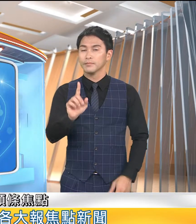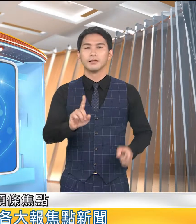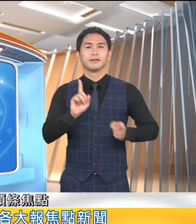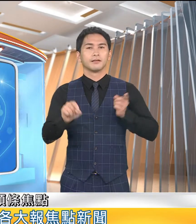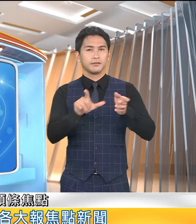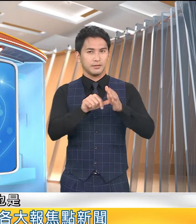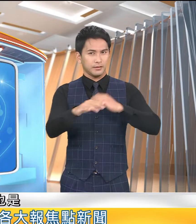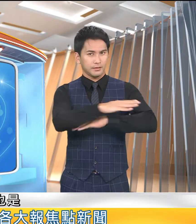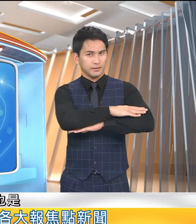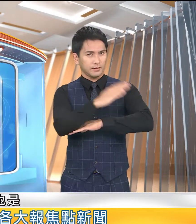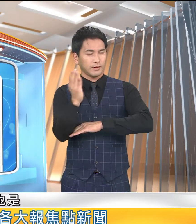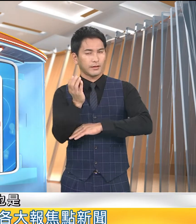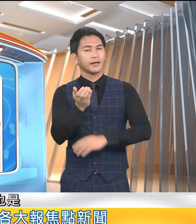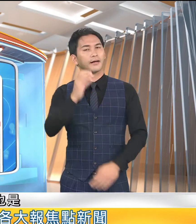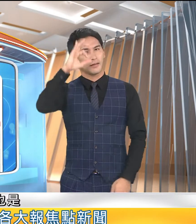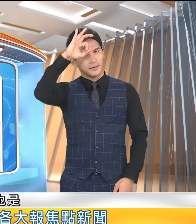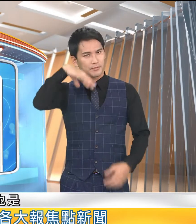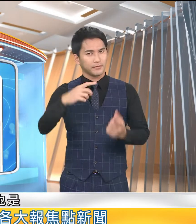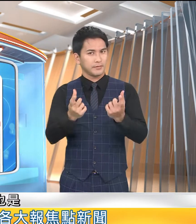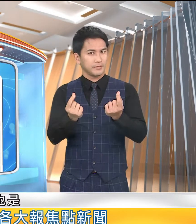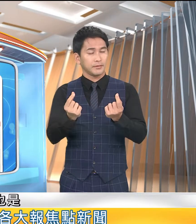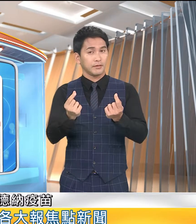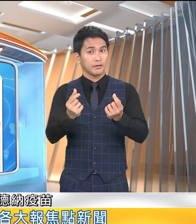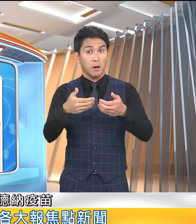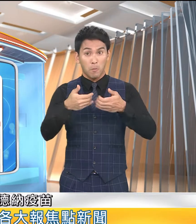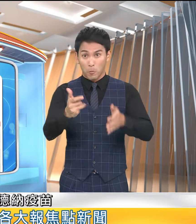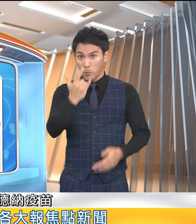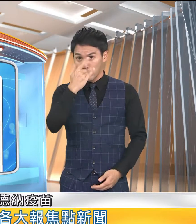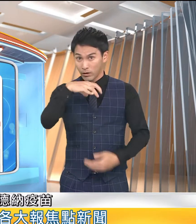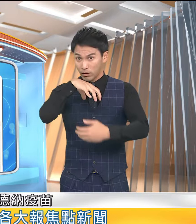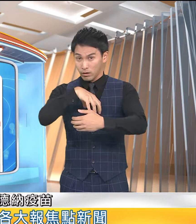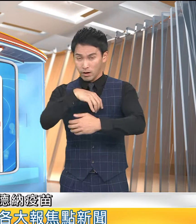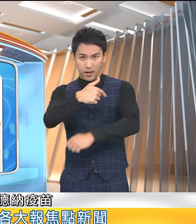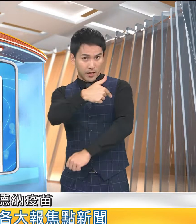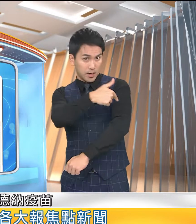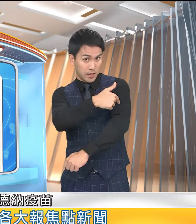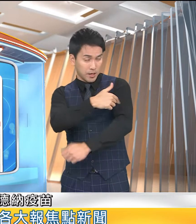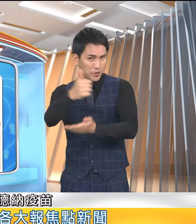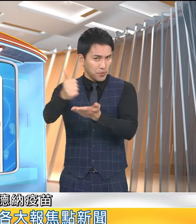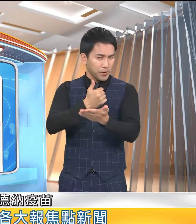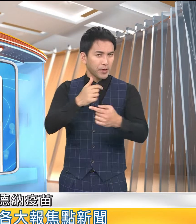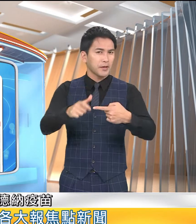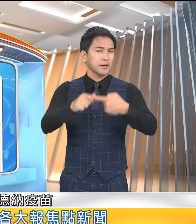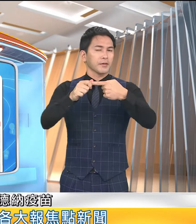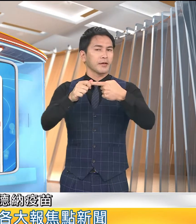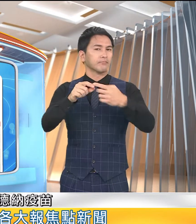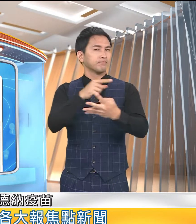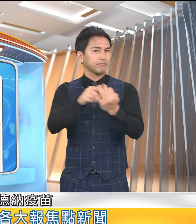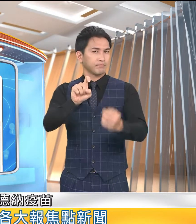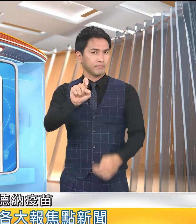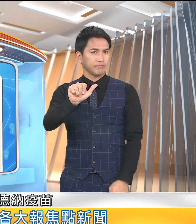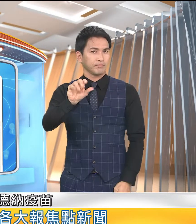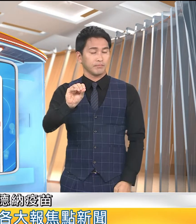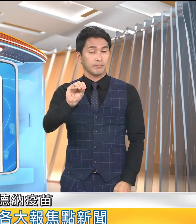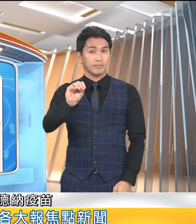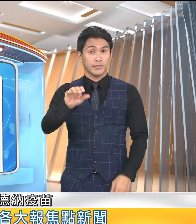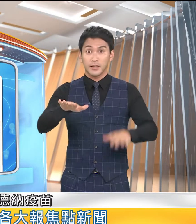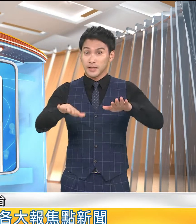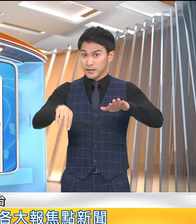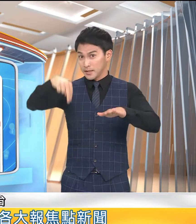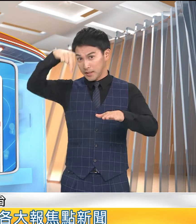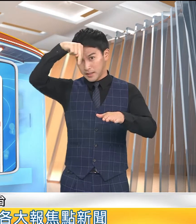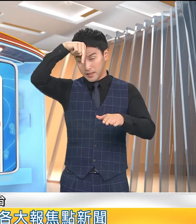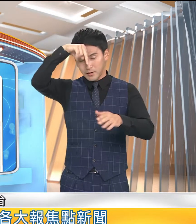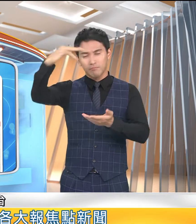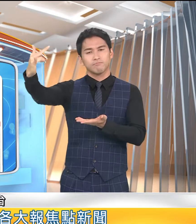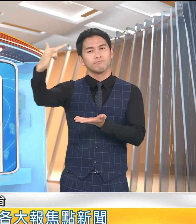头条焦点，自由时报的头条也是第一批150000剂德国莫德纳疫苗